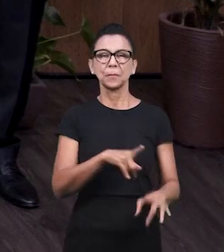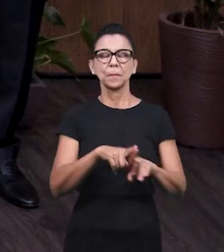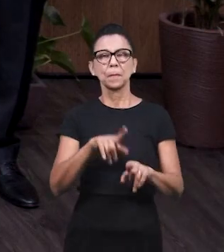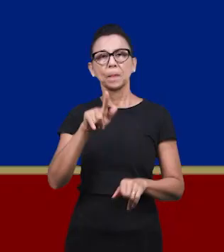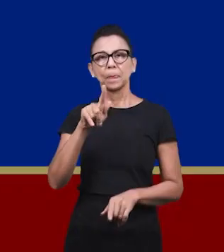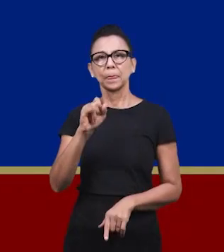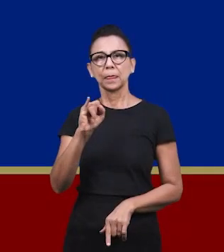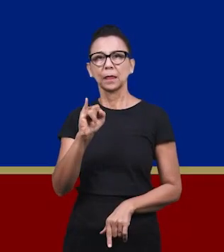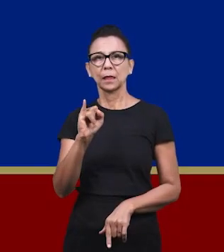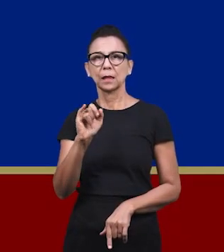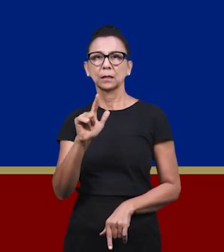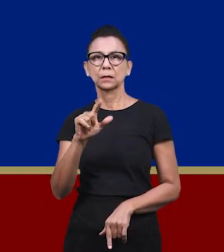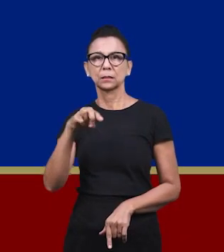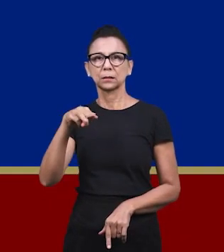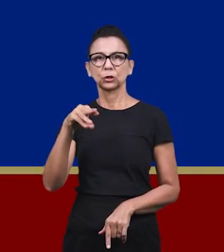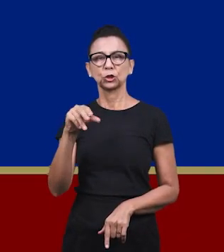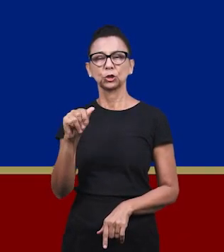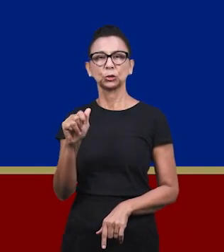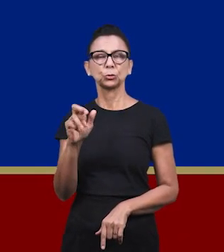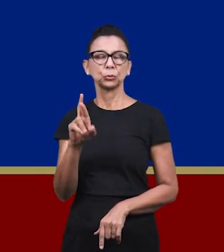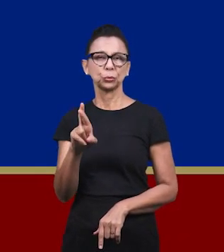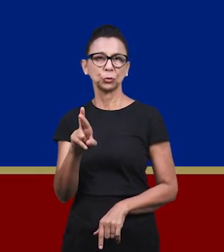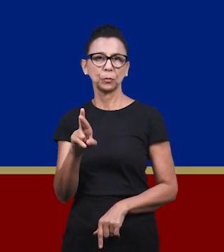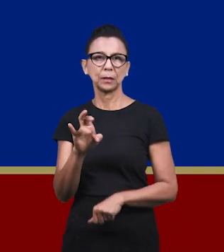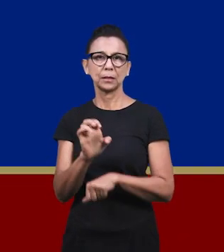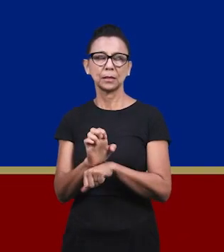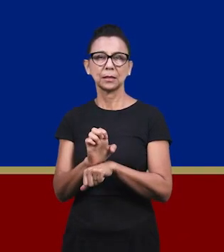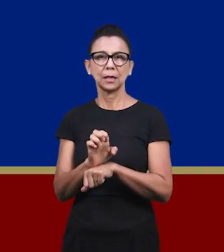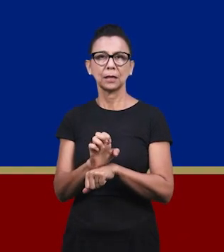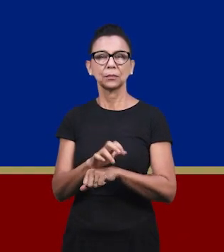Timon, l'État du Maranhão, il a écrit,